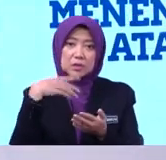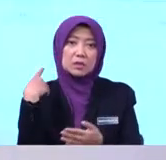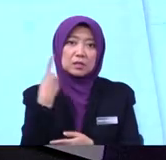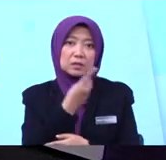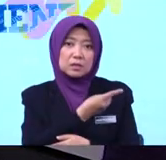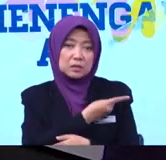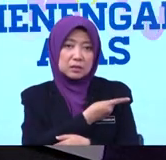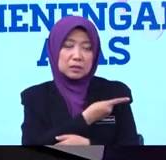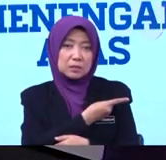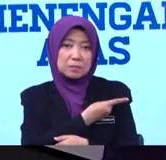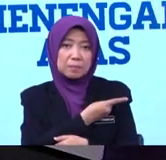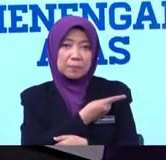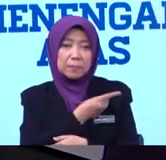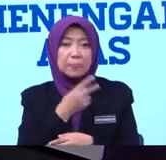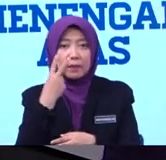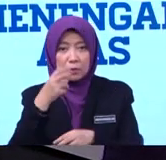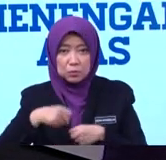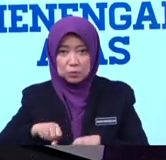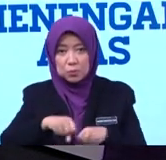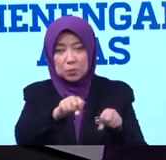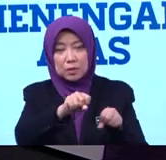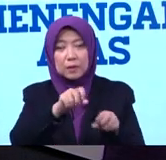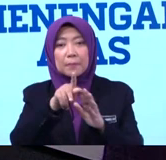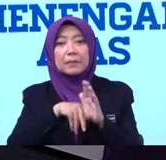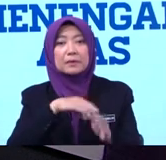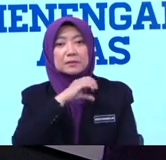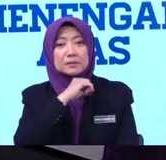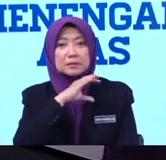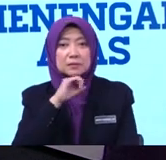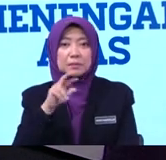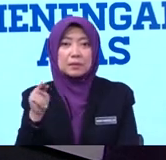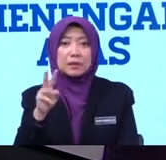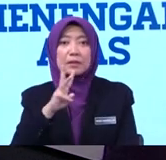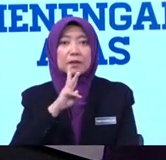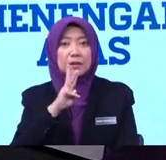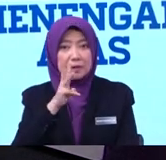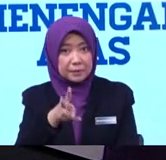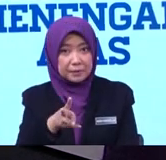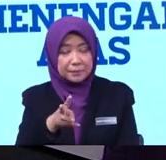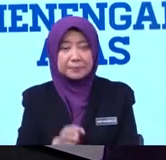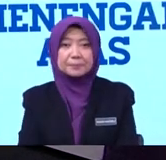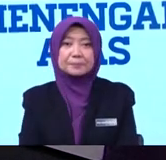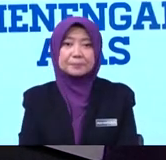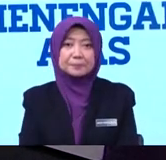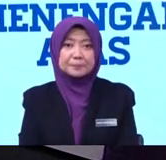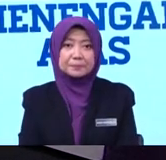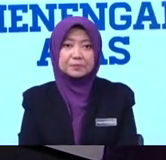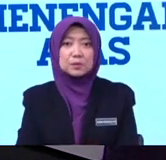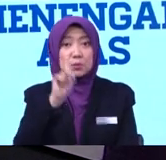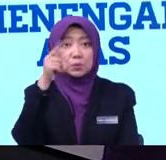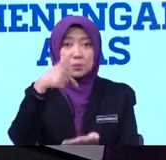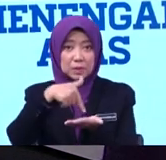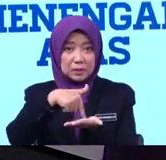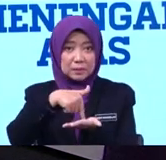di bagian Sungai tadi ini adalah pencemaran air ini tinggal satu